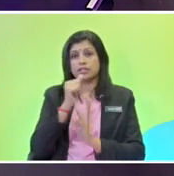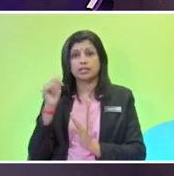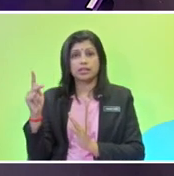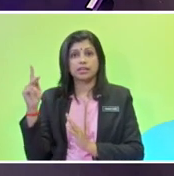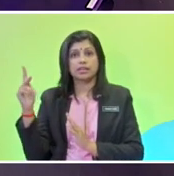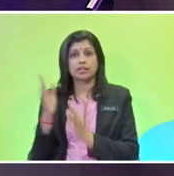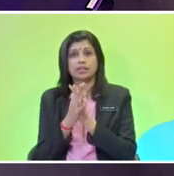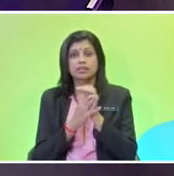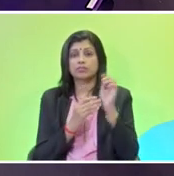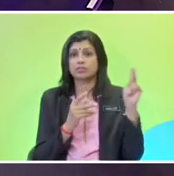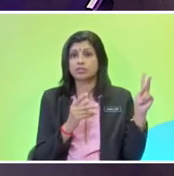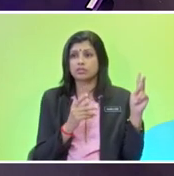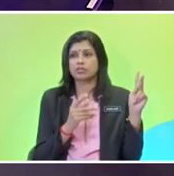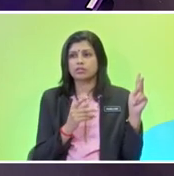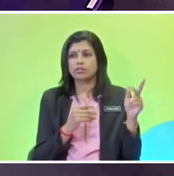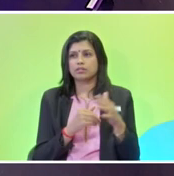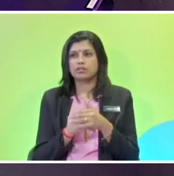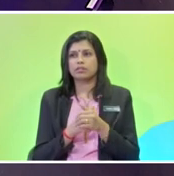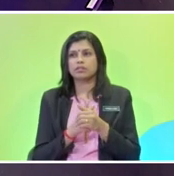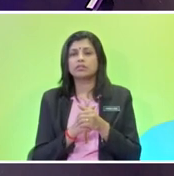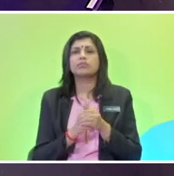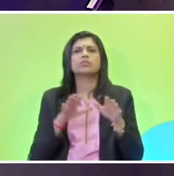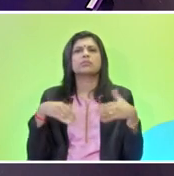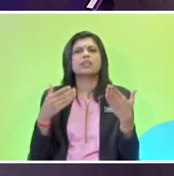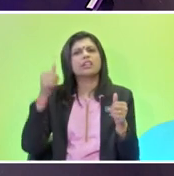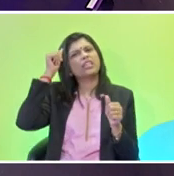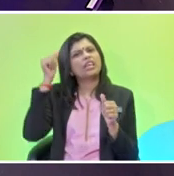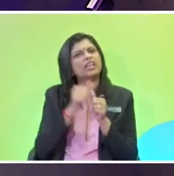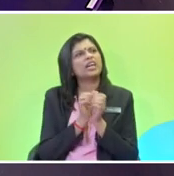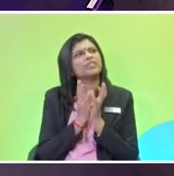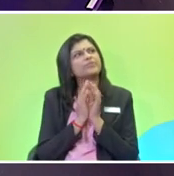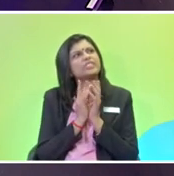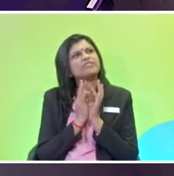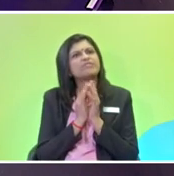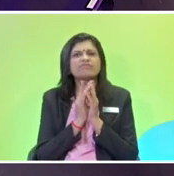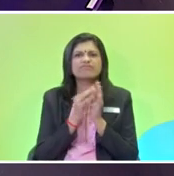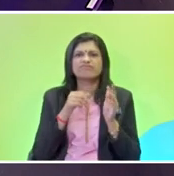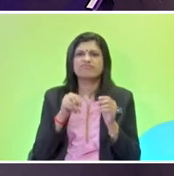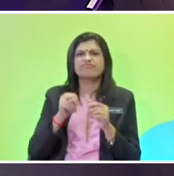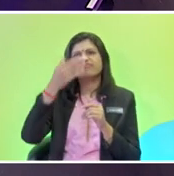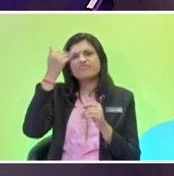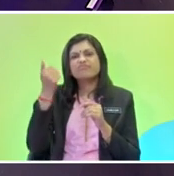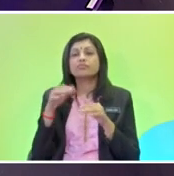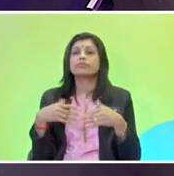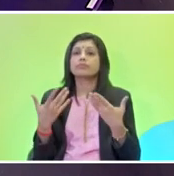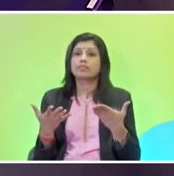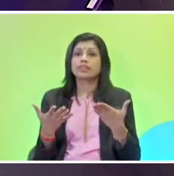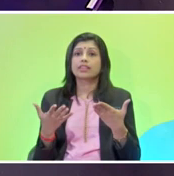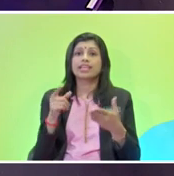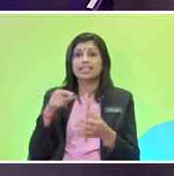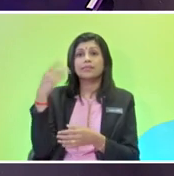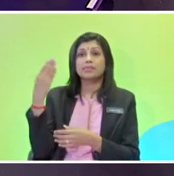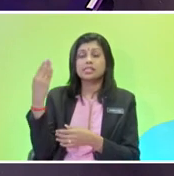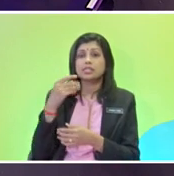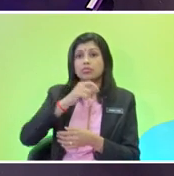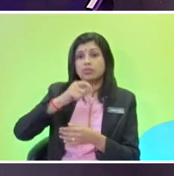tak cara senang kita nak ingat kiri ke kanan, kanan ke kiri macam mana tu? Sebab kita menulis dari kiri ke